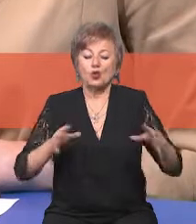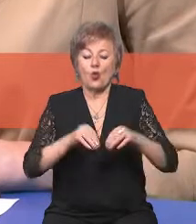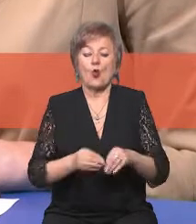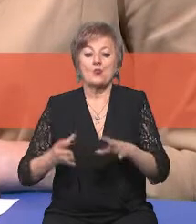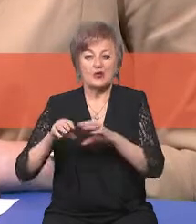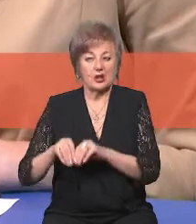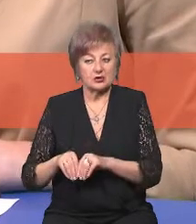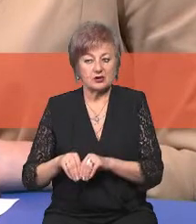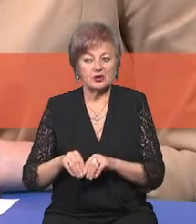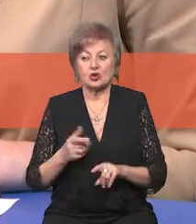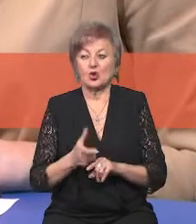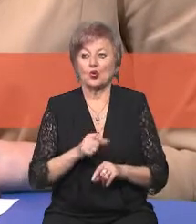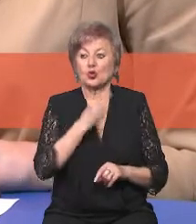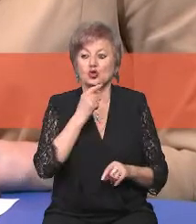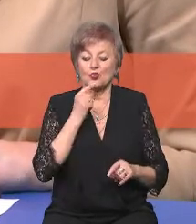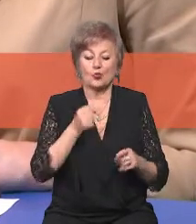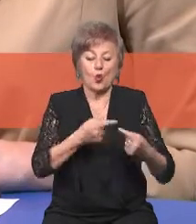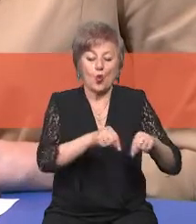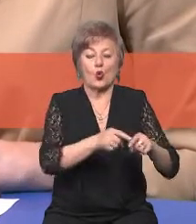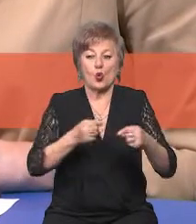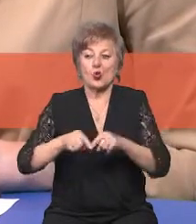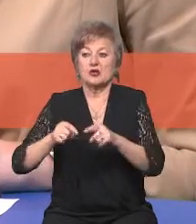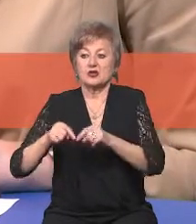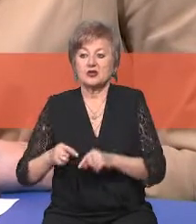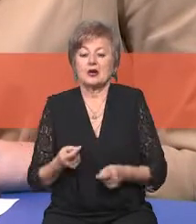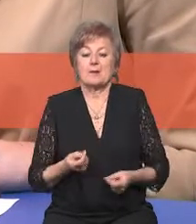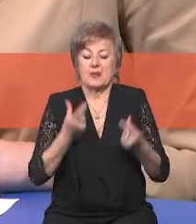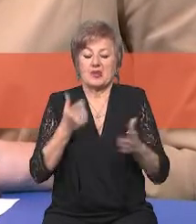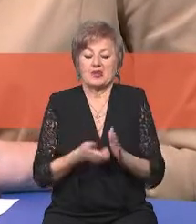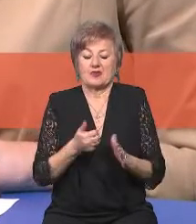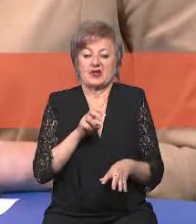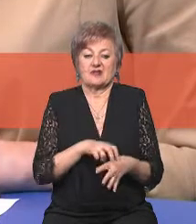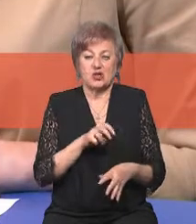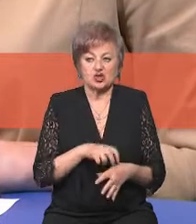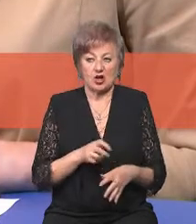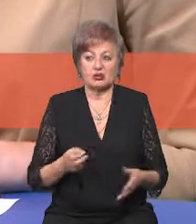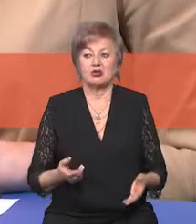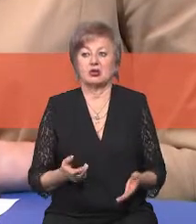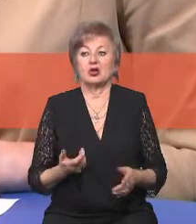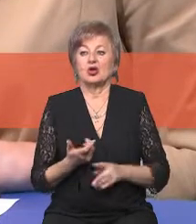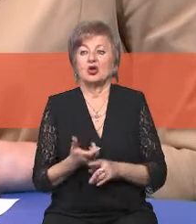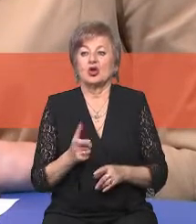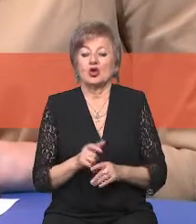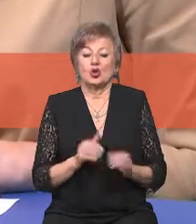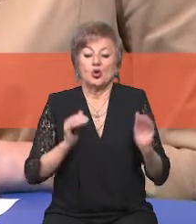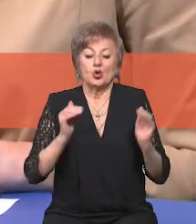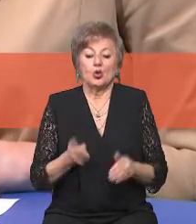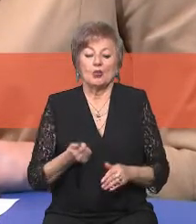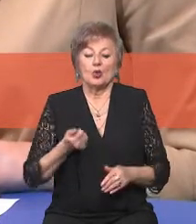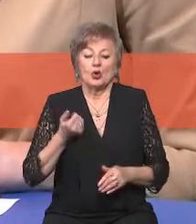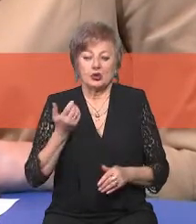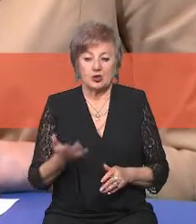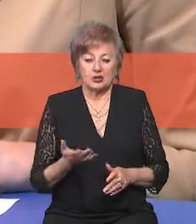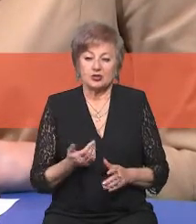відділень. Тому що дуже багато відділень, дуже мало лікарів і дуже невелика кількість